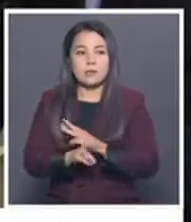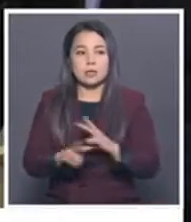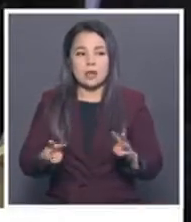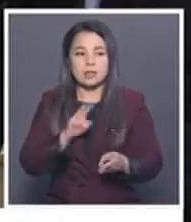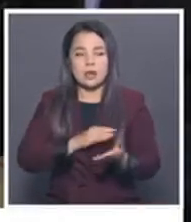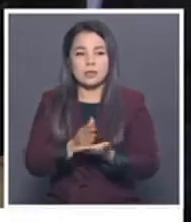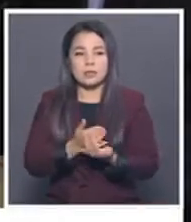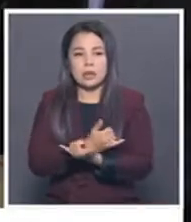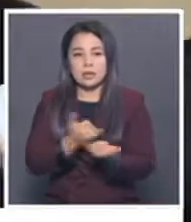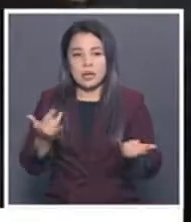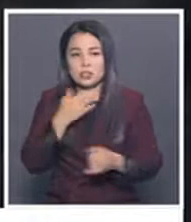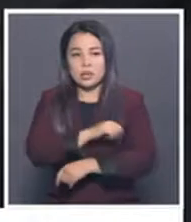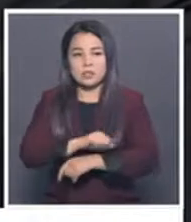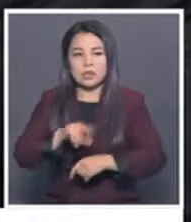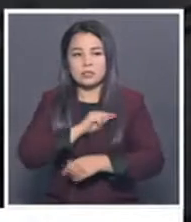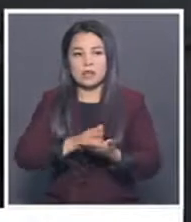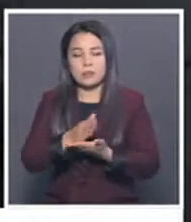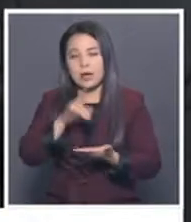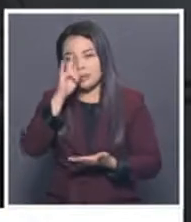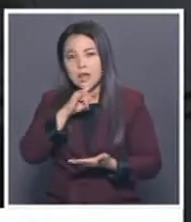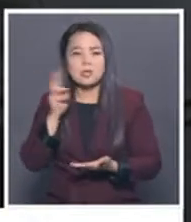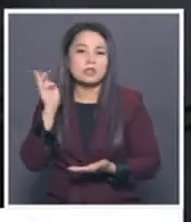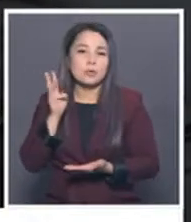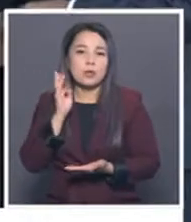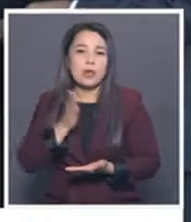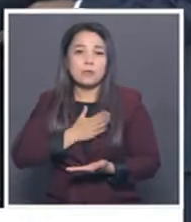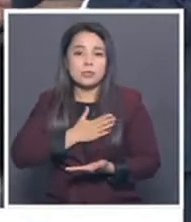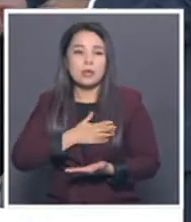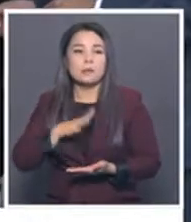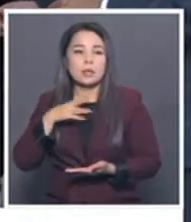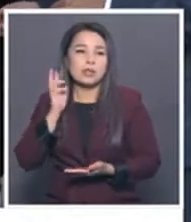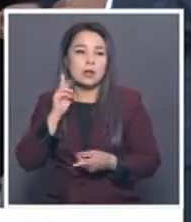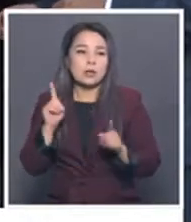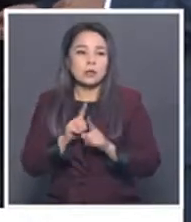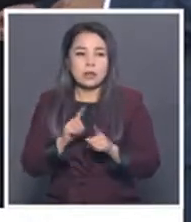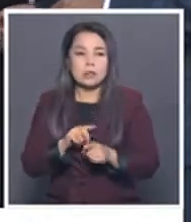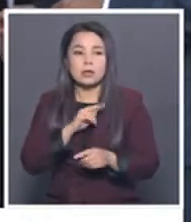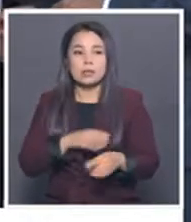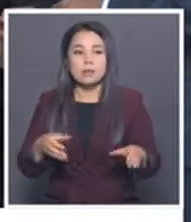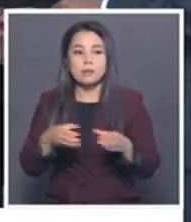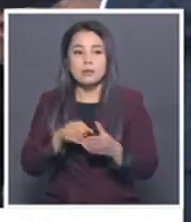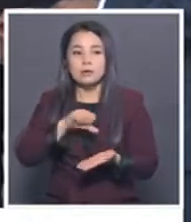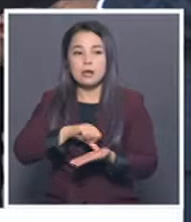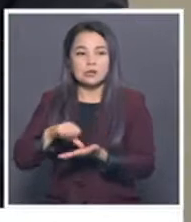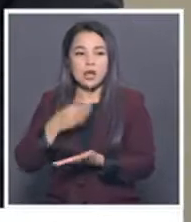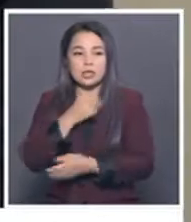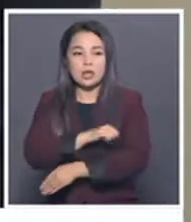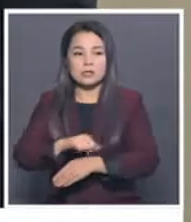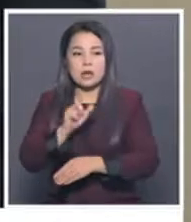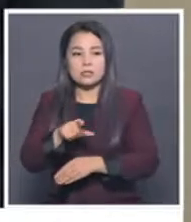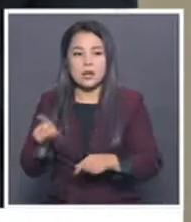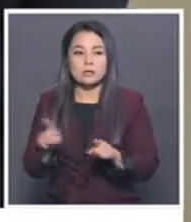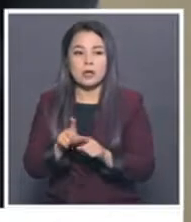министрлігінің қызметкерлері, шетелде жұмыс істейтін қазақстандық дипломаттар мен біздің елшіліктерімізбен әріптестік орнатқан шетел азаматтары қаржы